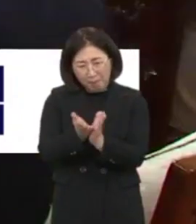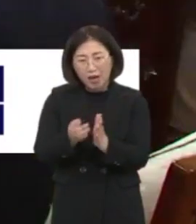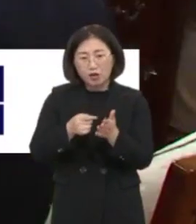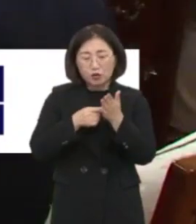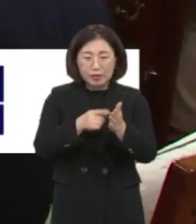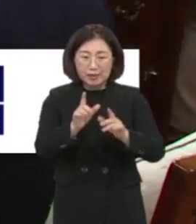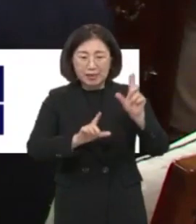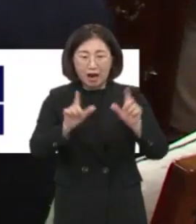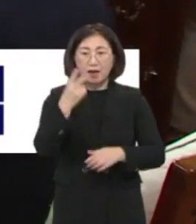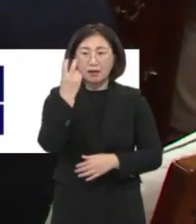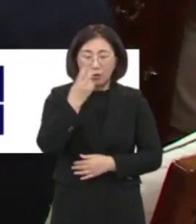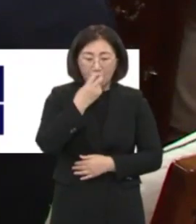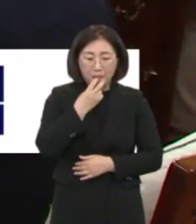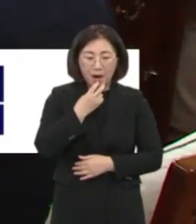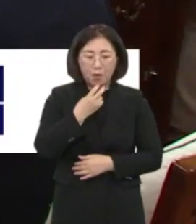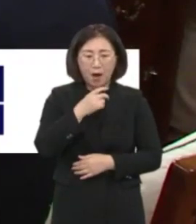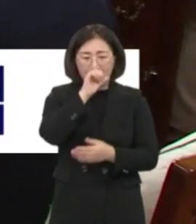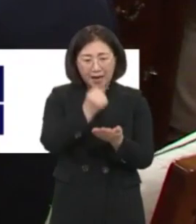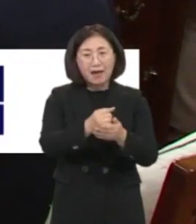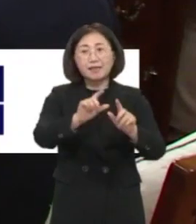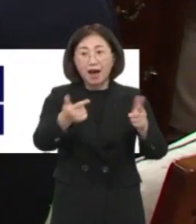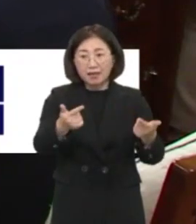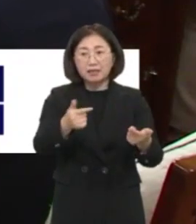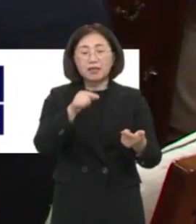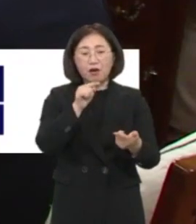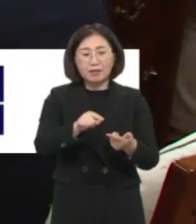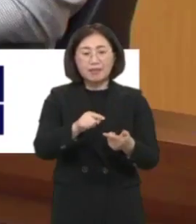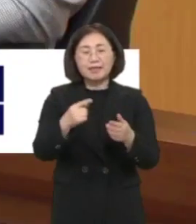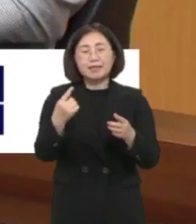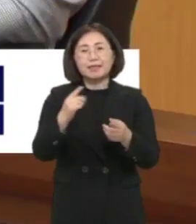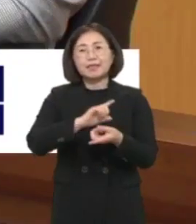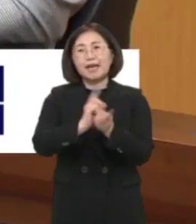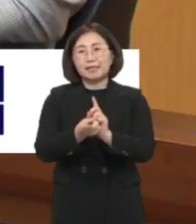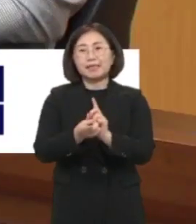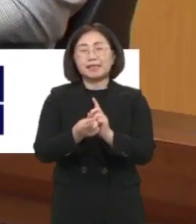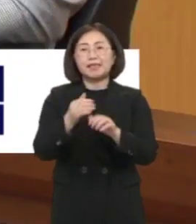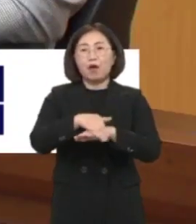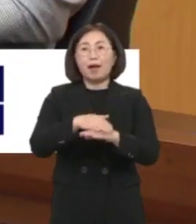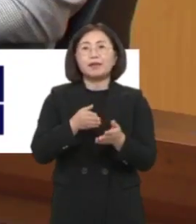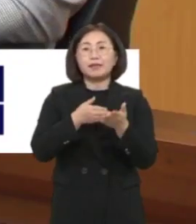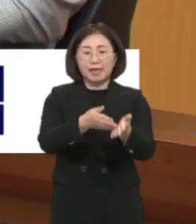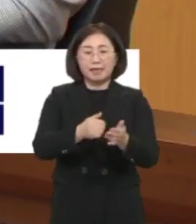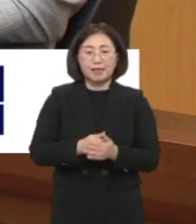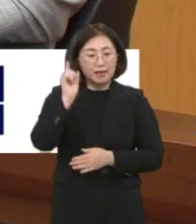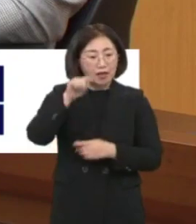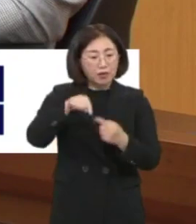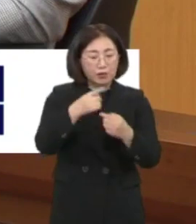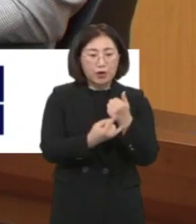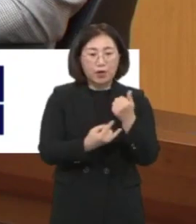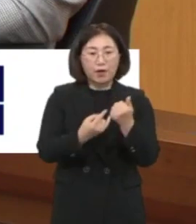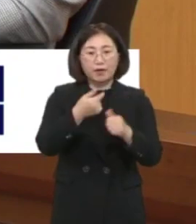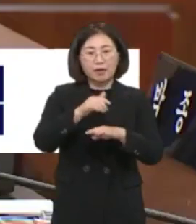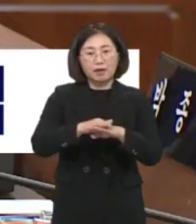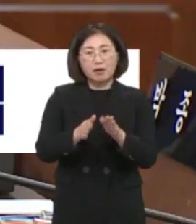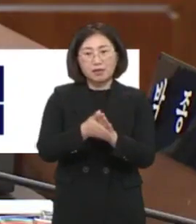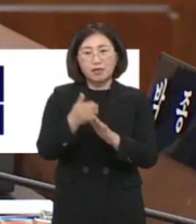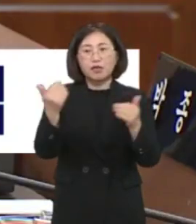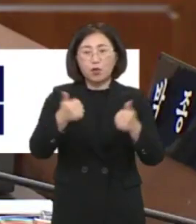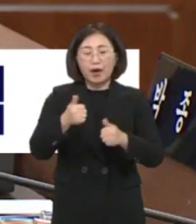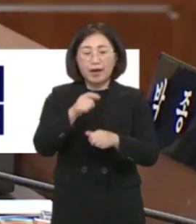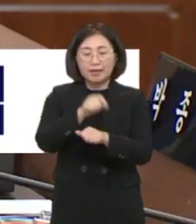추진실태를 점검하고 불합리한 점에 대해서는 정책대안을 제시할 예정입니다. 내일 운영위원회, 대전시의회